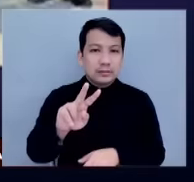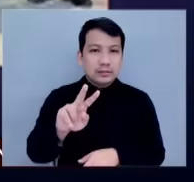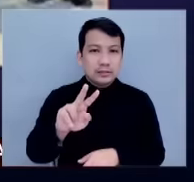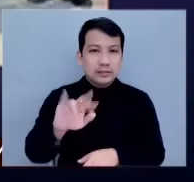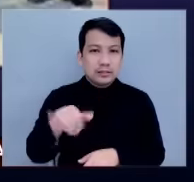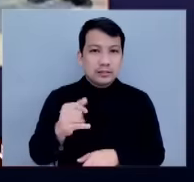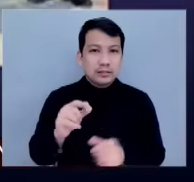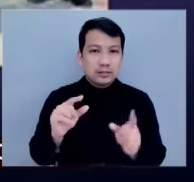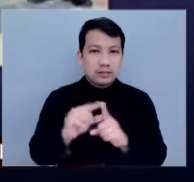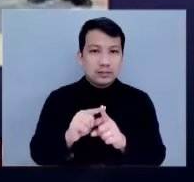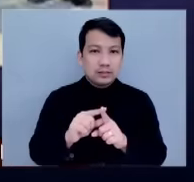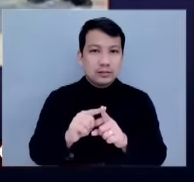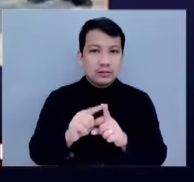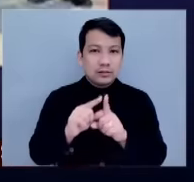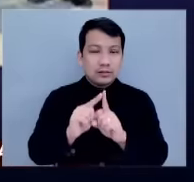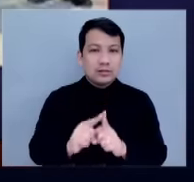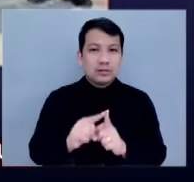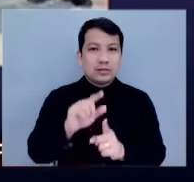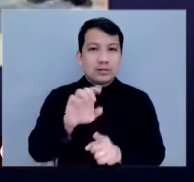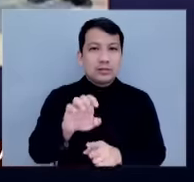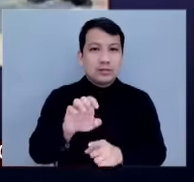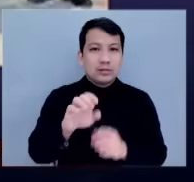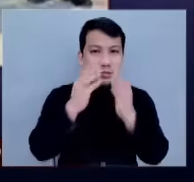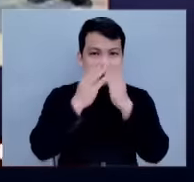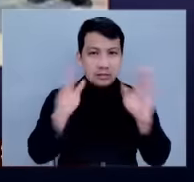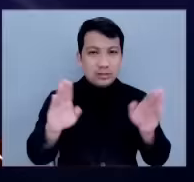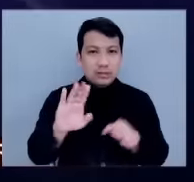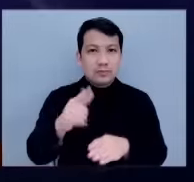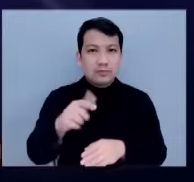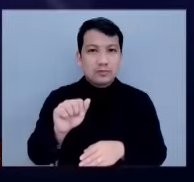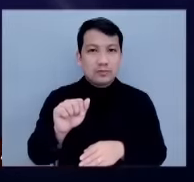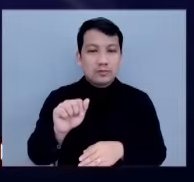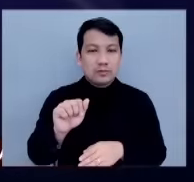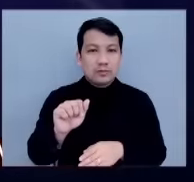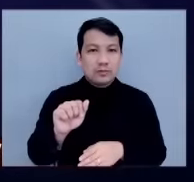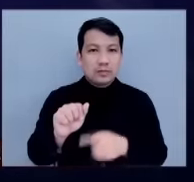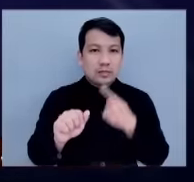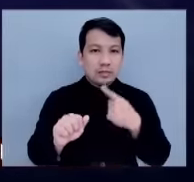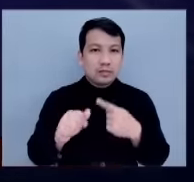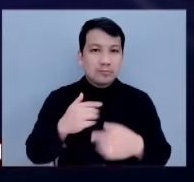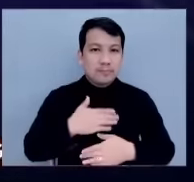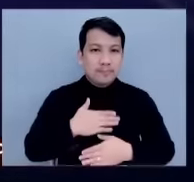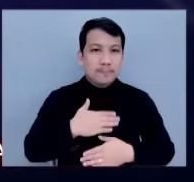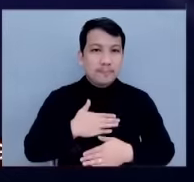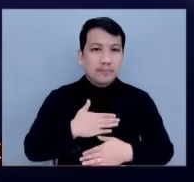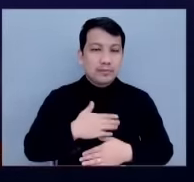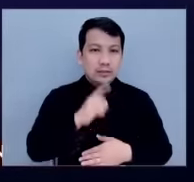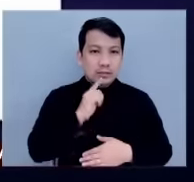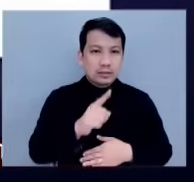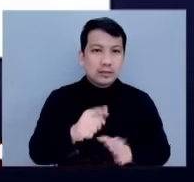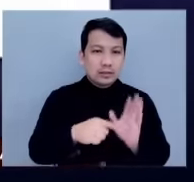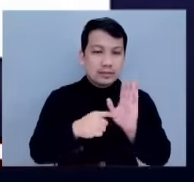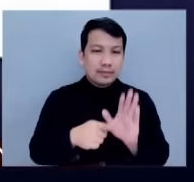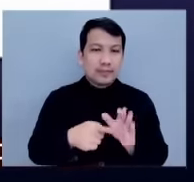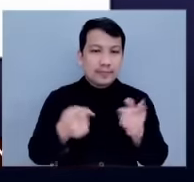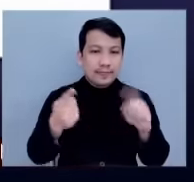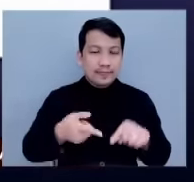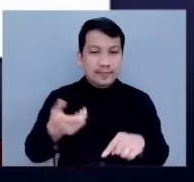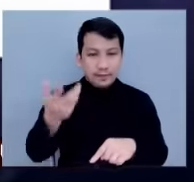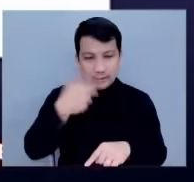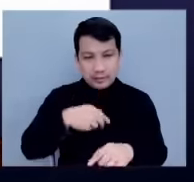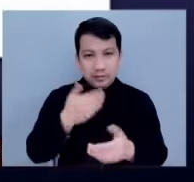post ang salitang Eat Bulaga. Siyempre, very happy din ang legit Dabbercads sa magandang